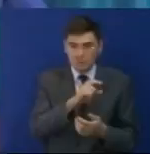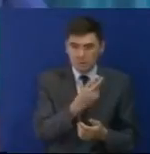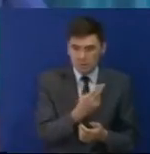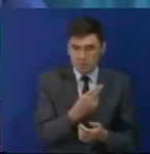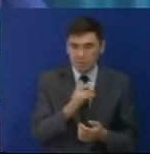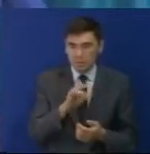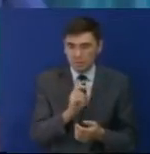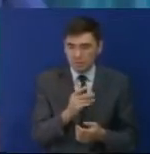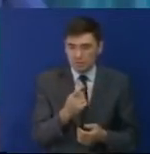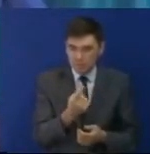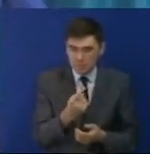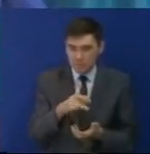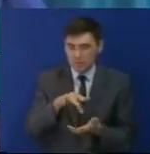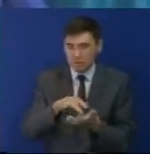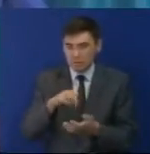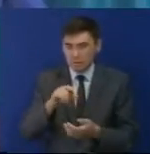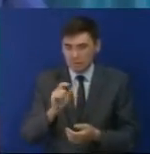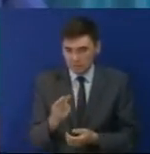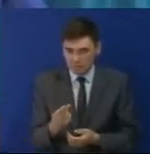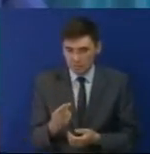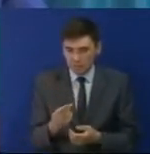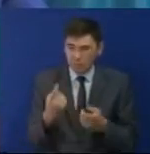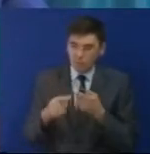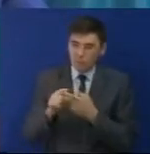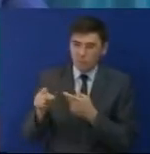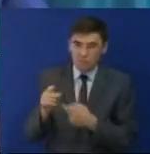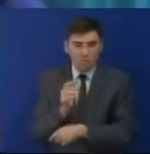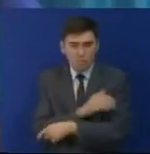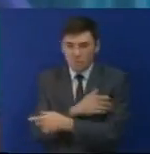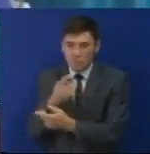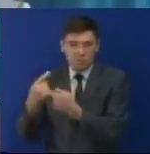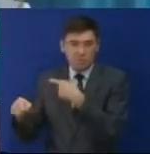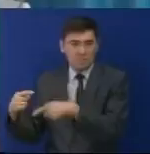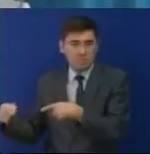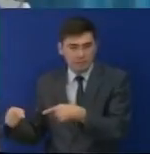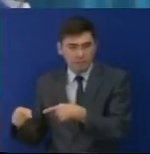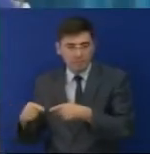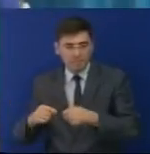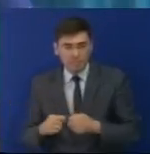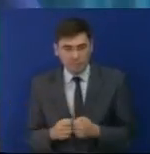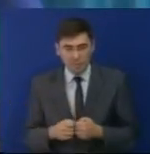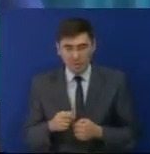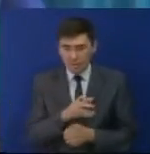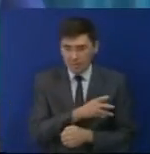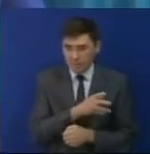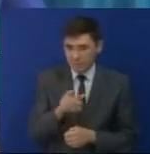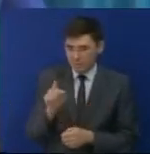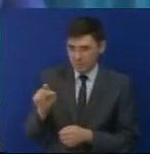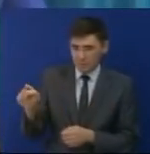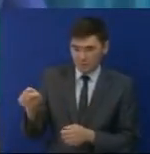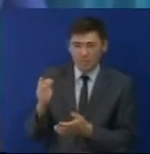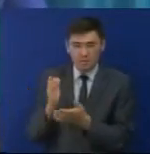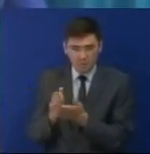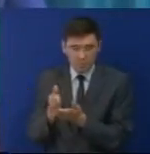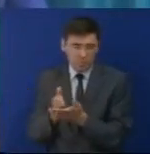осы орталық котельный. Қалғандары мөлшерлер әртүрлі болады. Сол котельнінің ішінде құбырларының бәрі тозған, оның